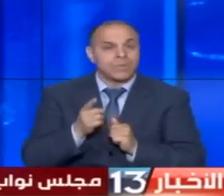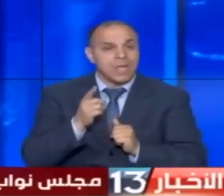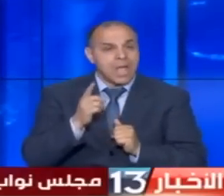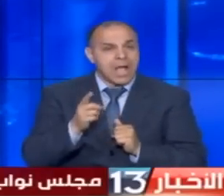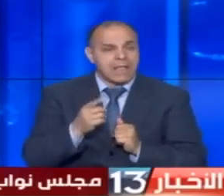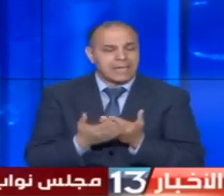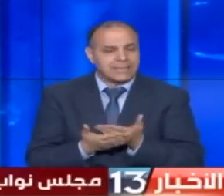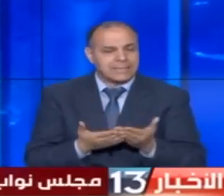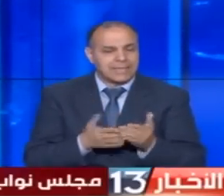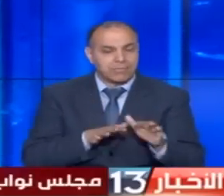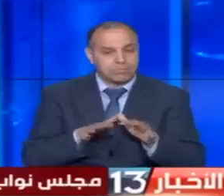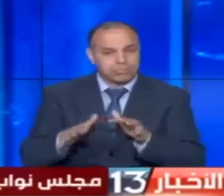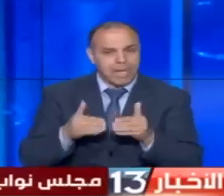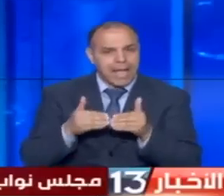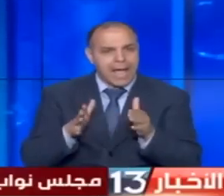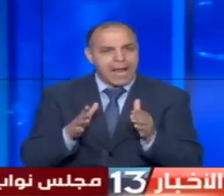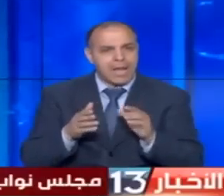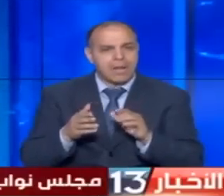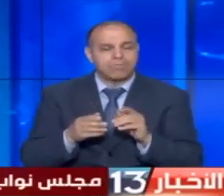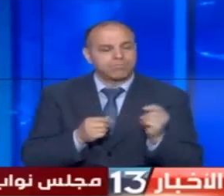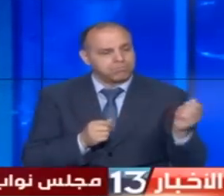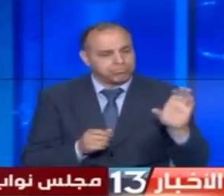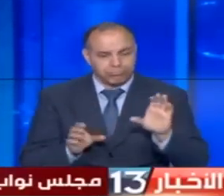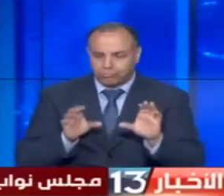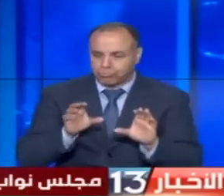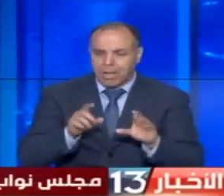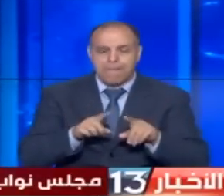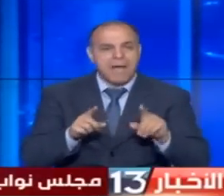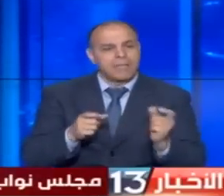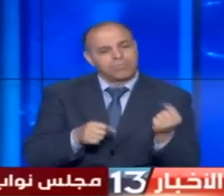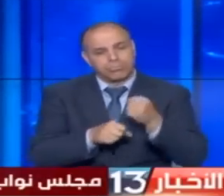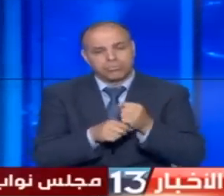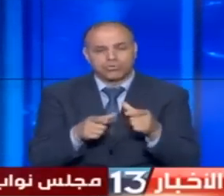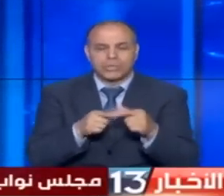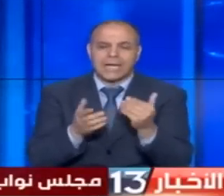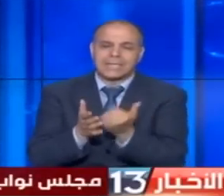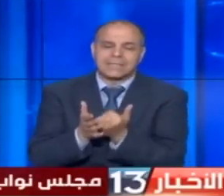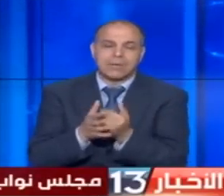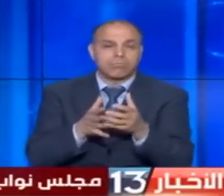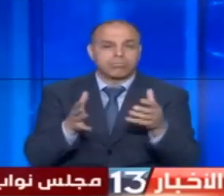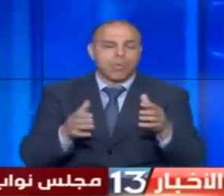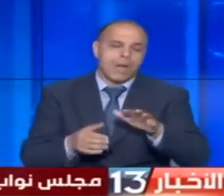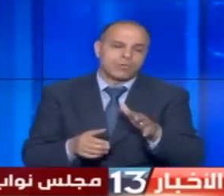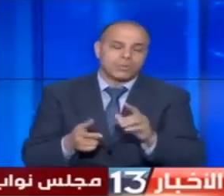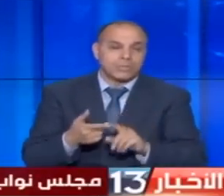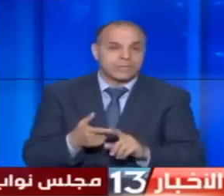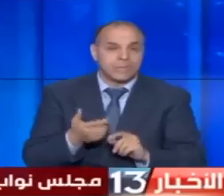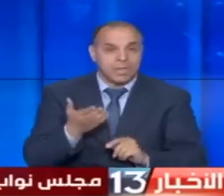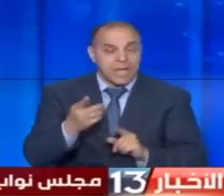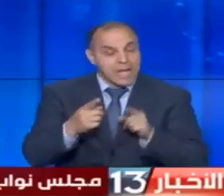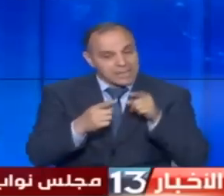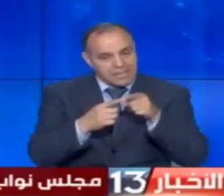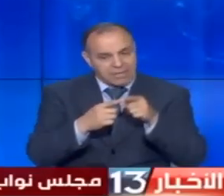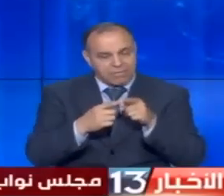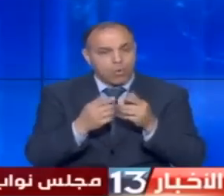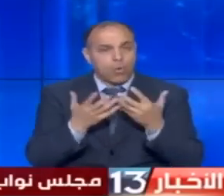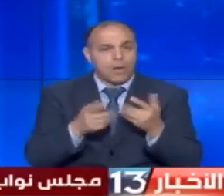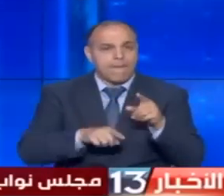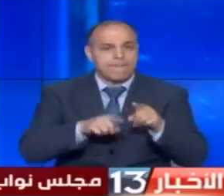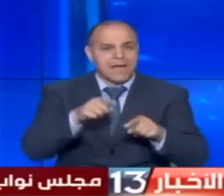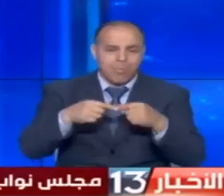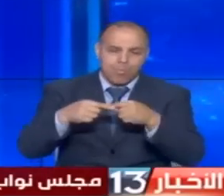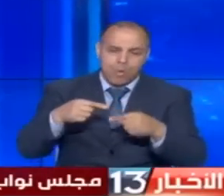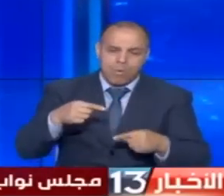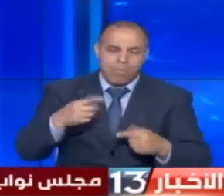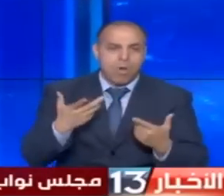تبسيط للاجراءات وفتح لخطوط تمويل لبعث مؤسسه اقتصاديه صغرى ومتوسطه تهدف الى تجاوز بعض النقائص